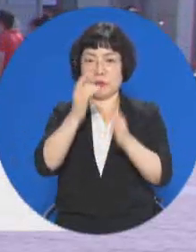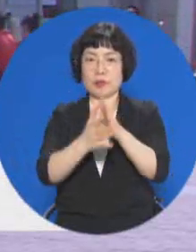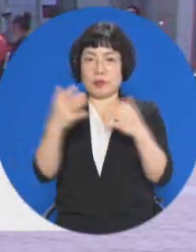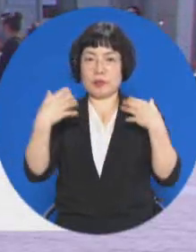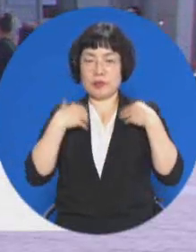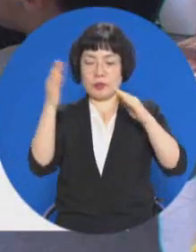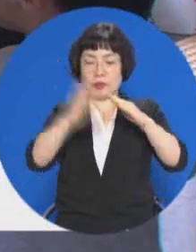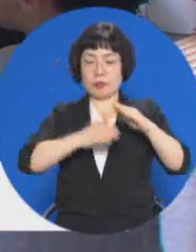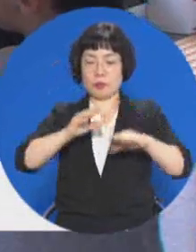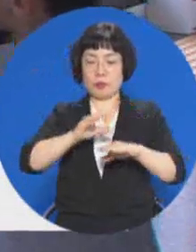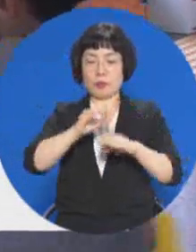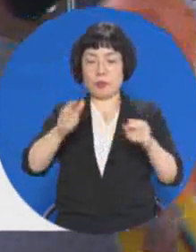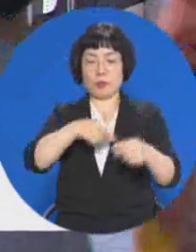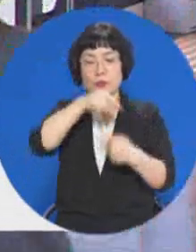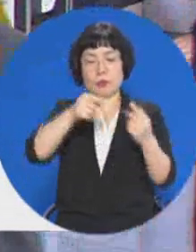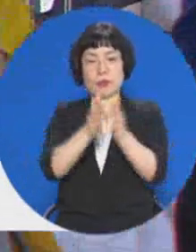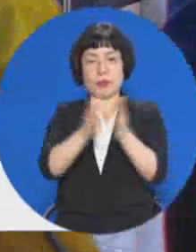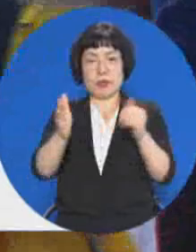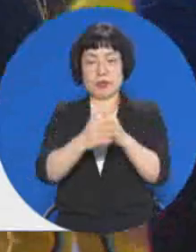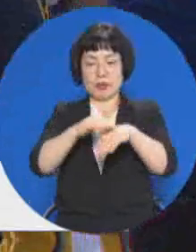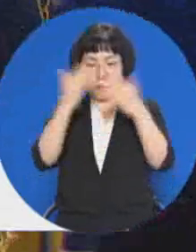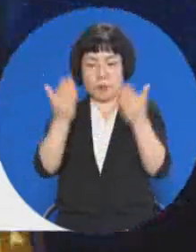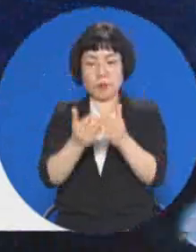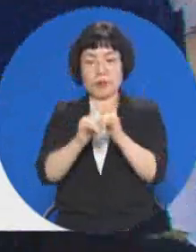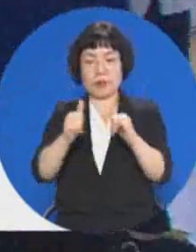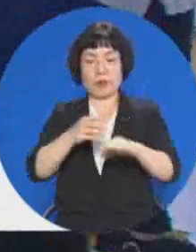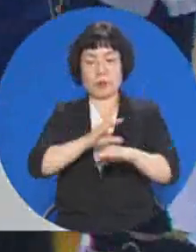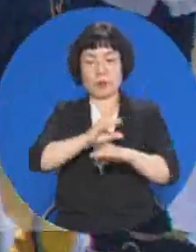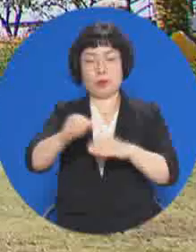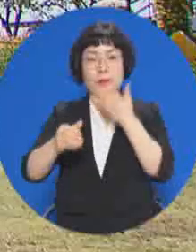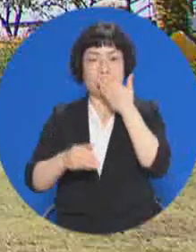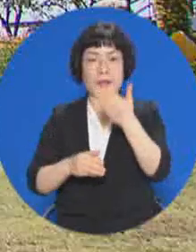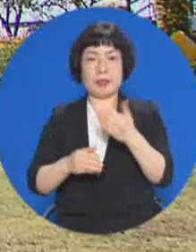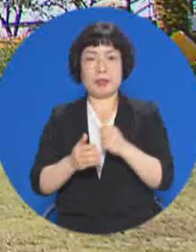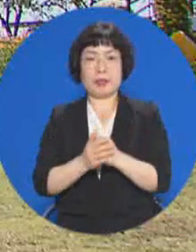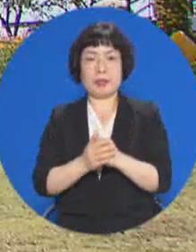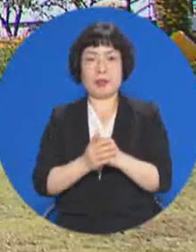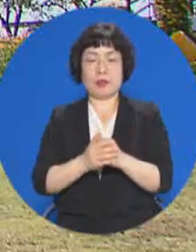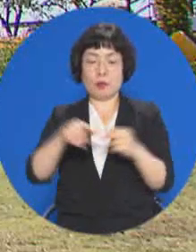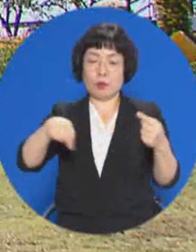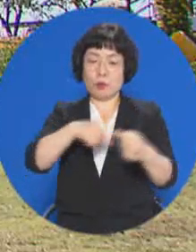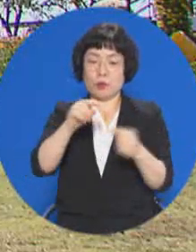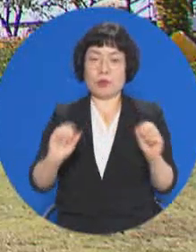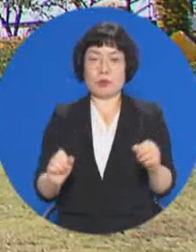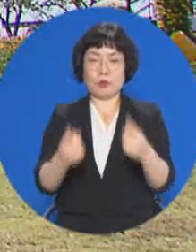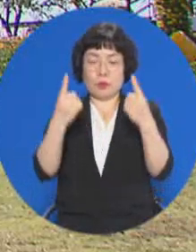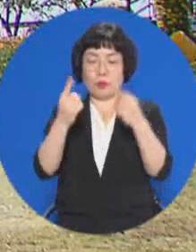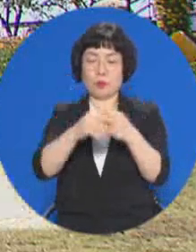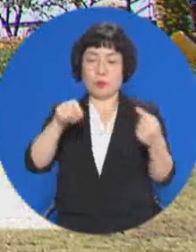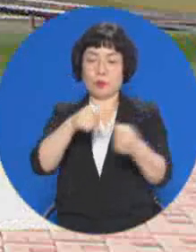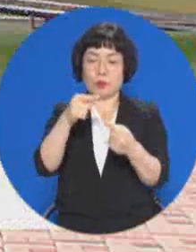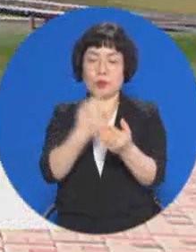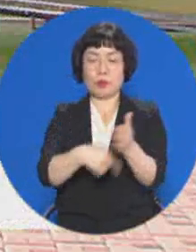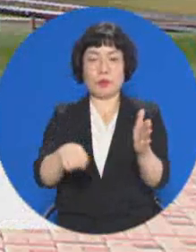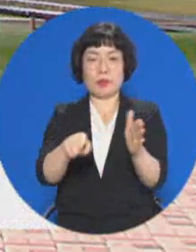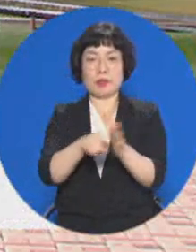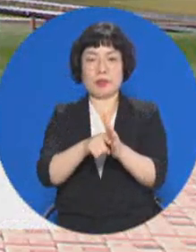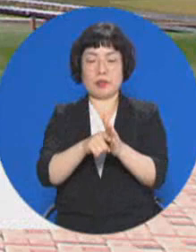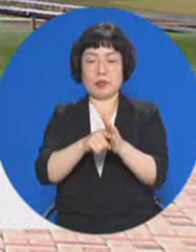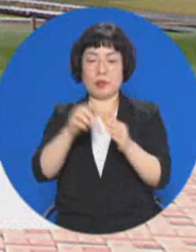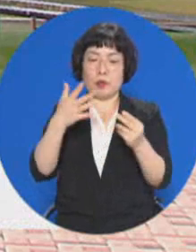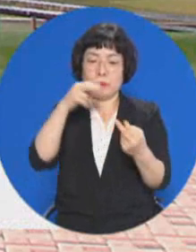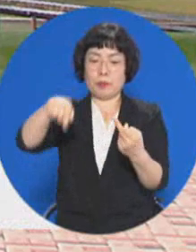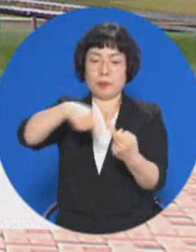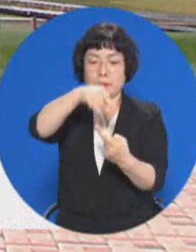정식으로 운영을 하게 돼서 시민들께서 이용하실 수 있을 것 같습니다. 스카이큐브 운영과 동시에 경영 활성화 방안의 하나로